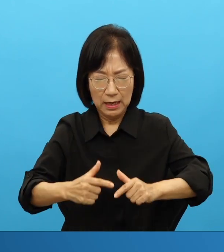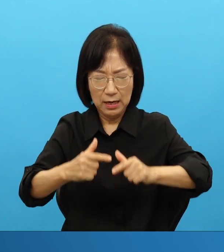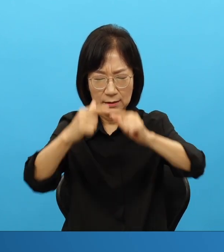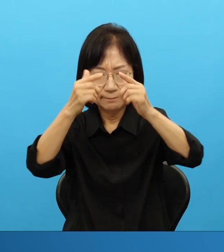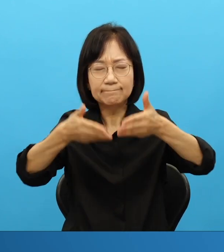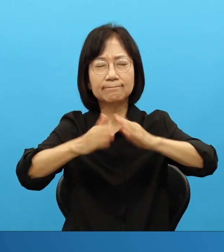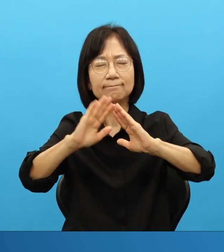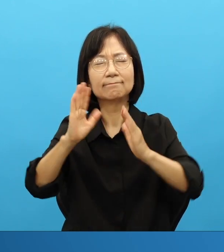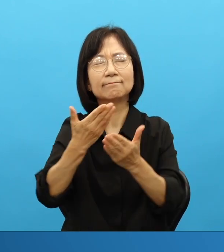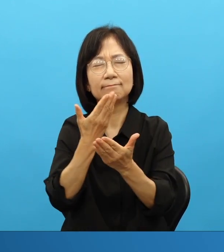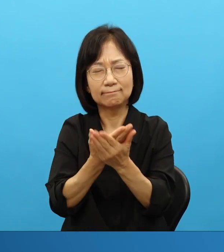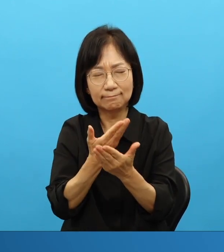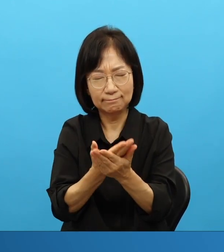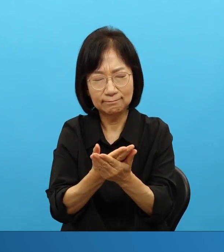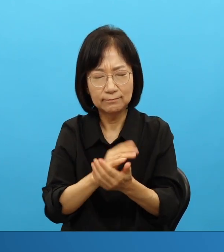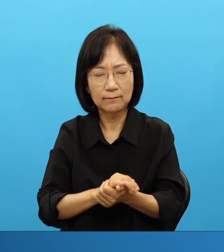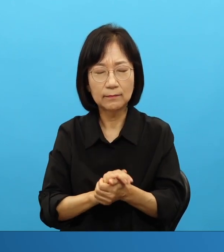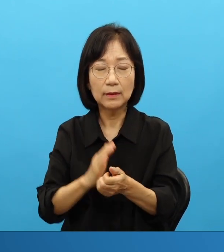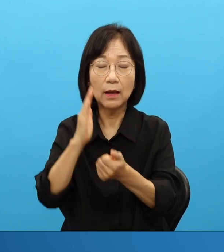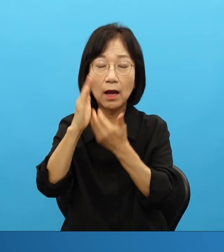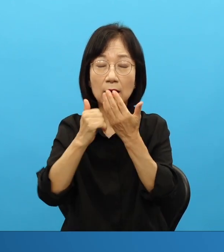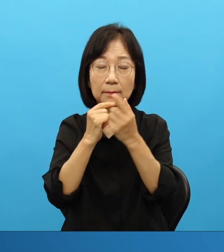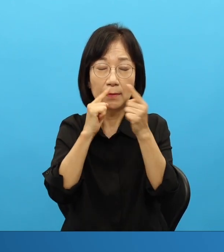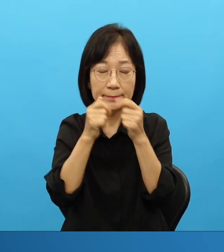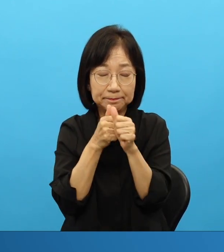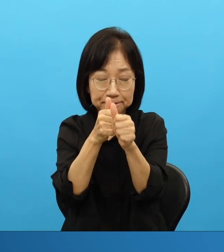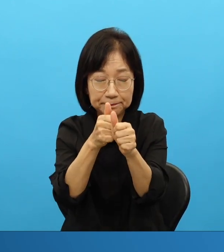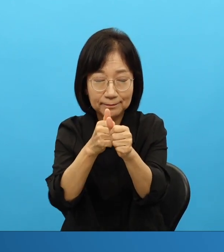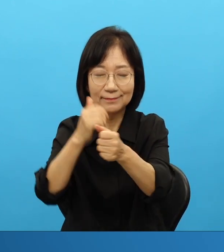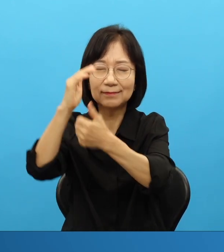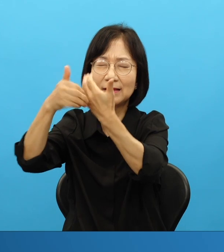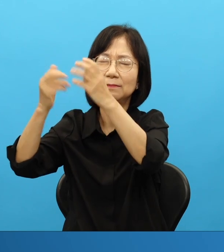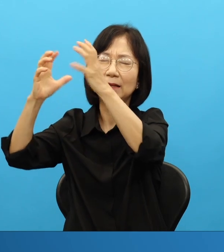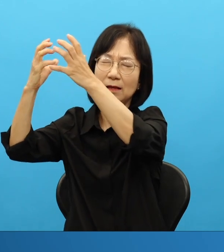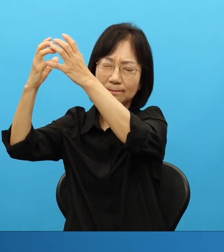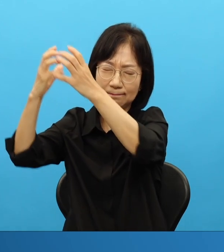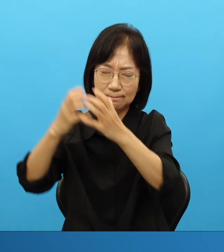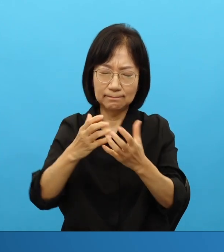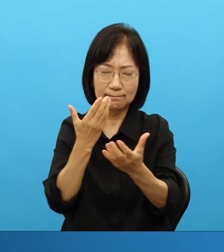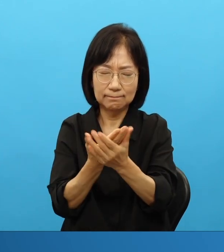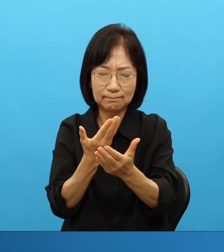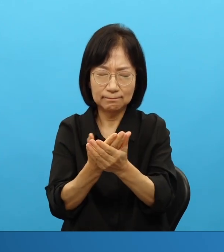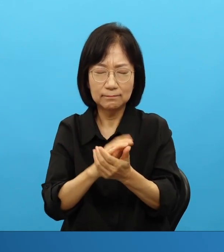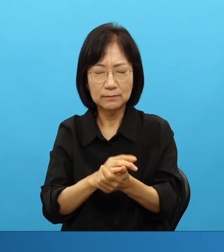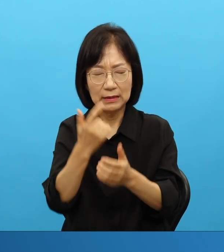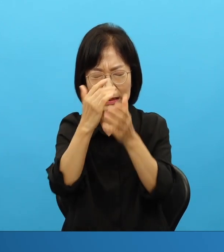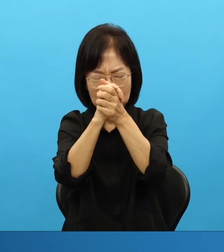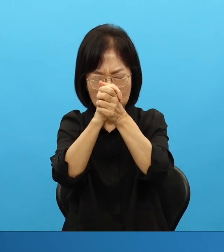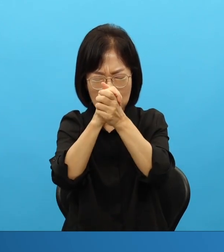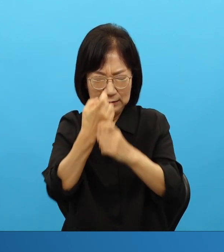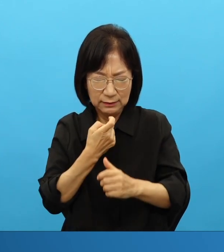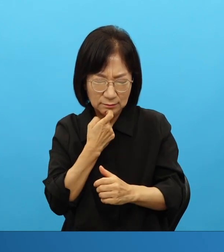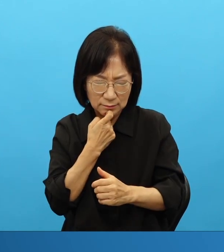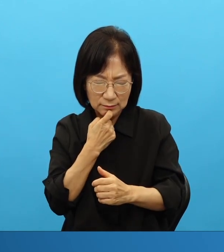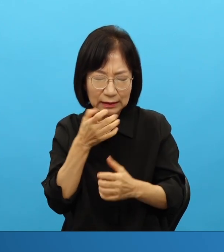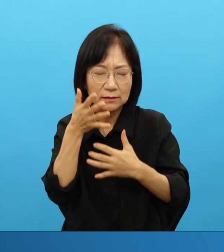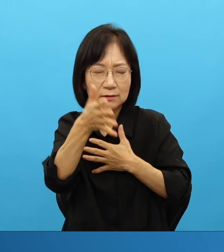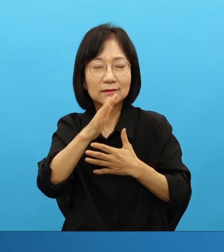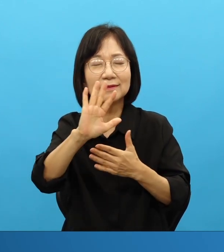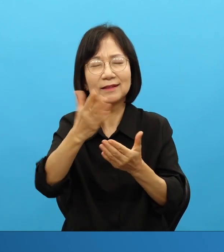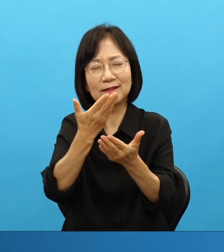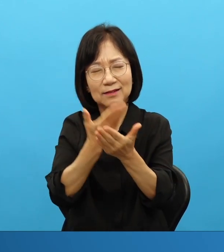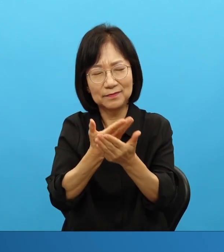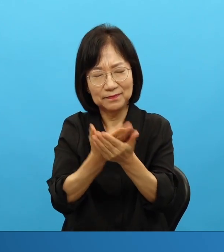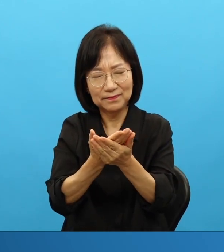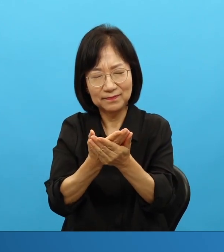하옵소서. 말씀을 따라 하나님 나라가 임하며 오로지 기도에 힘쓰게 하시어 24, 25 영원의 축복을